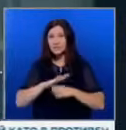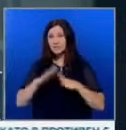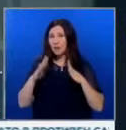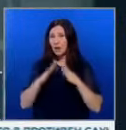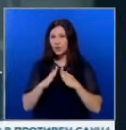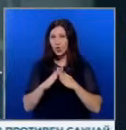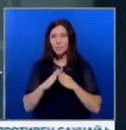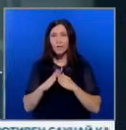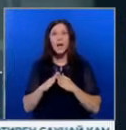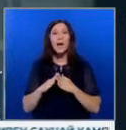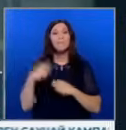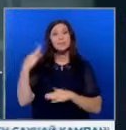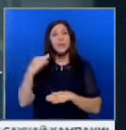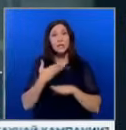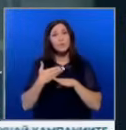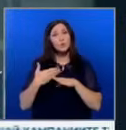дом. Президентът